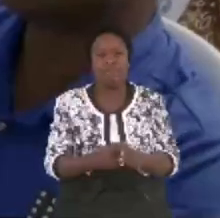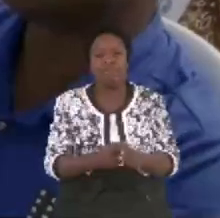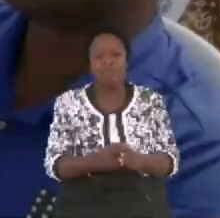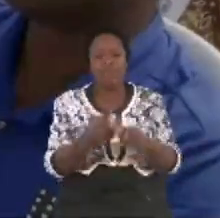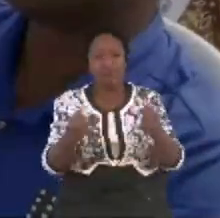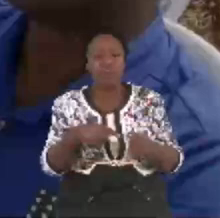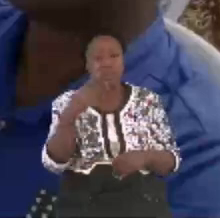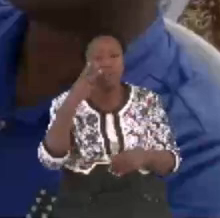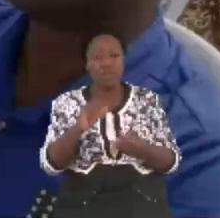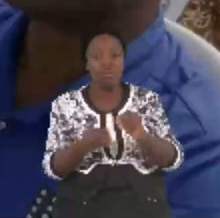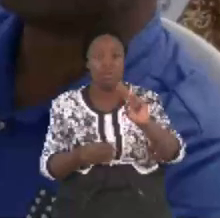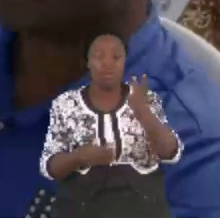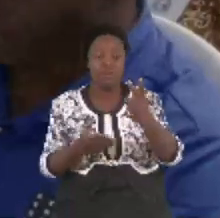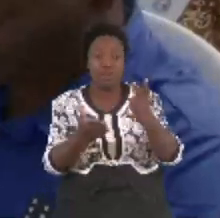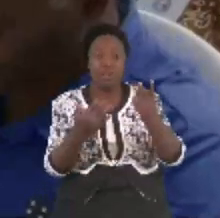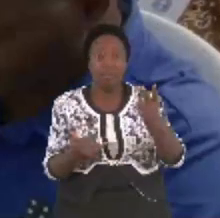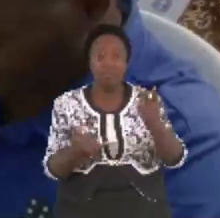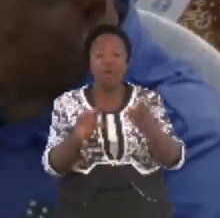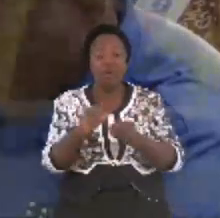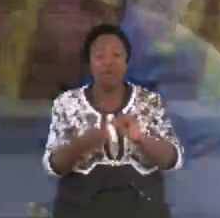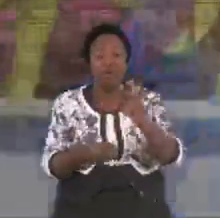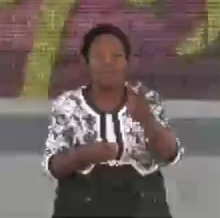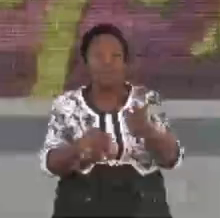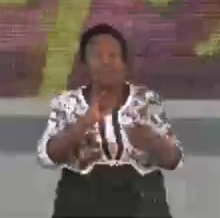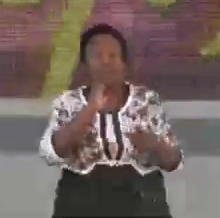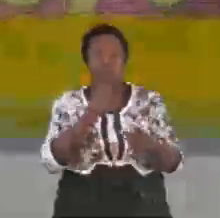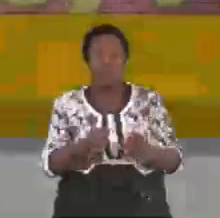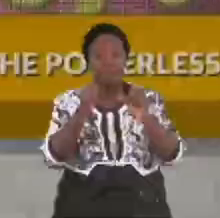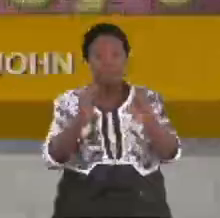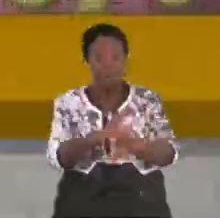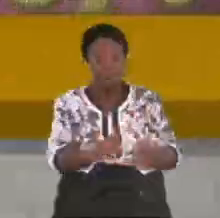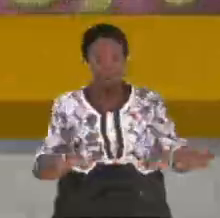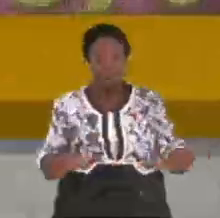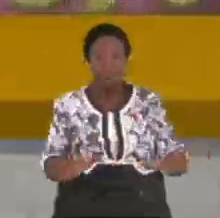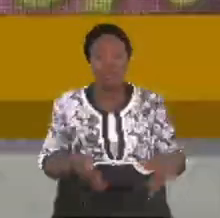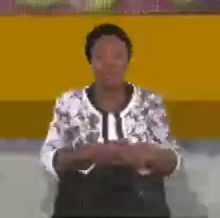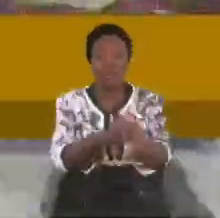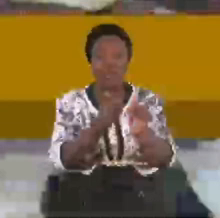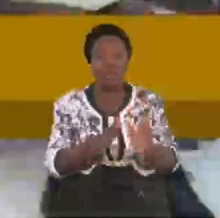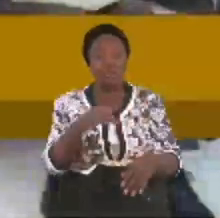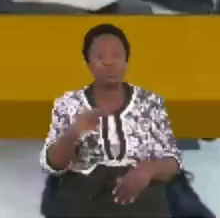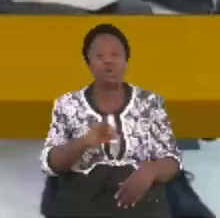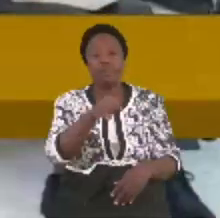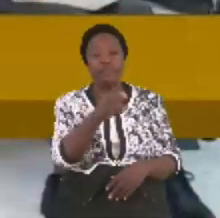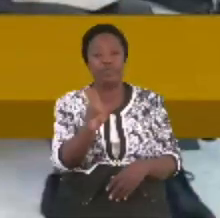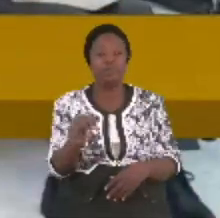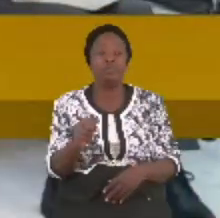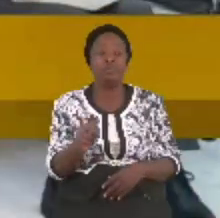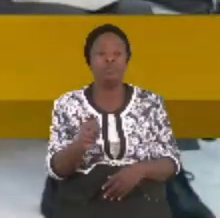Voyons deuxième élément dans le deuxième point, c'est l'important, les disciples importants de Jean.